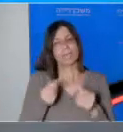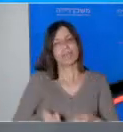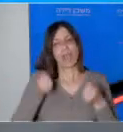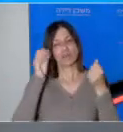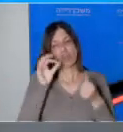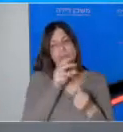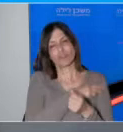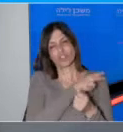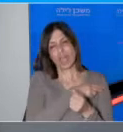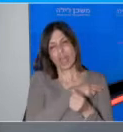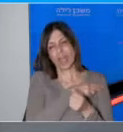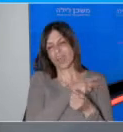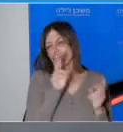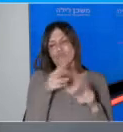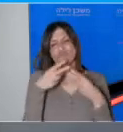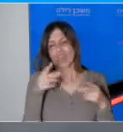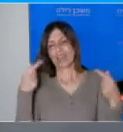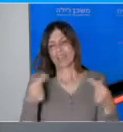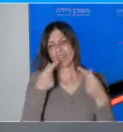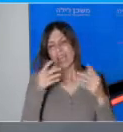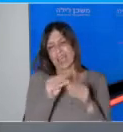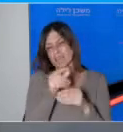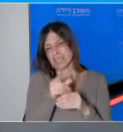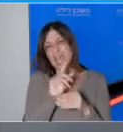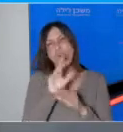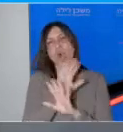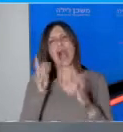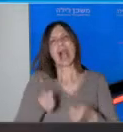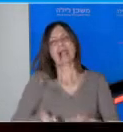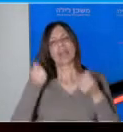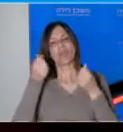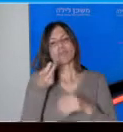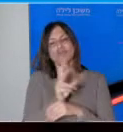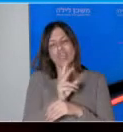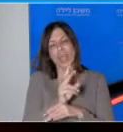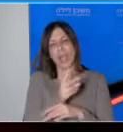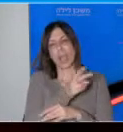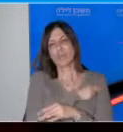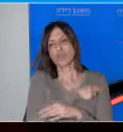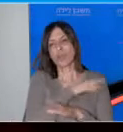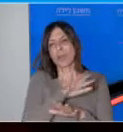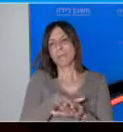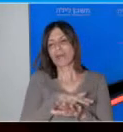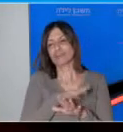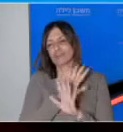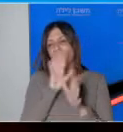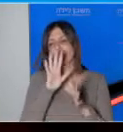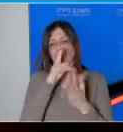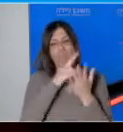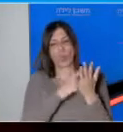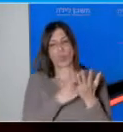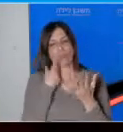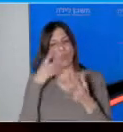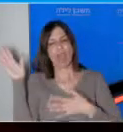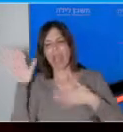המשטרה. אני לא חושב שמישהו יכול להתווכח עם הדבר הזה. זה לא רק תרבות שקר, נדמה שהמשטרה מרגישה שהיא פשוט לא כפופה לשום חוק. אנחנו רואים את זה